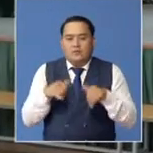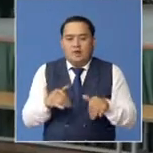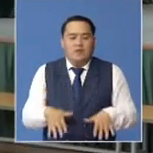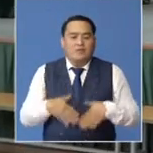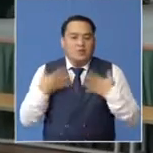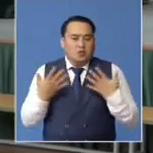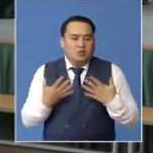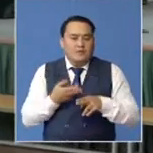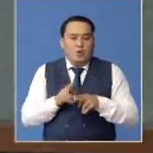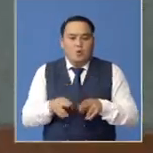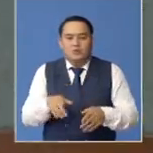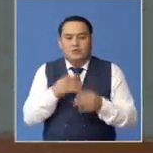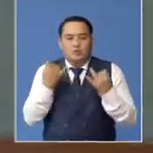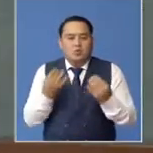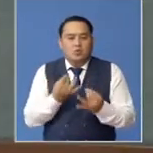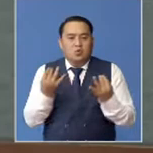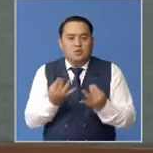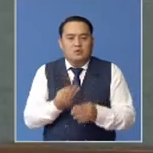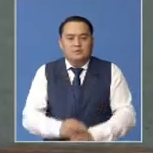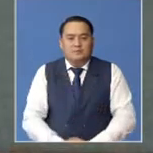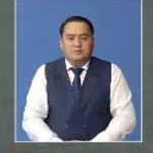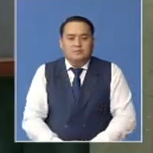восхищение мастерством юных дарований.